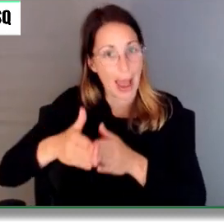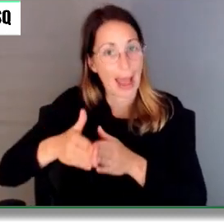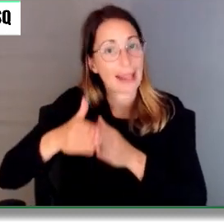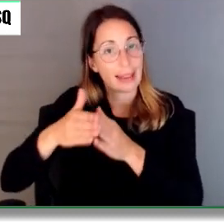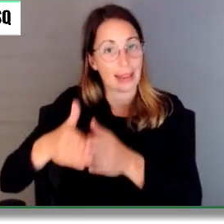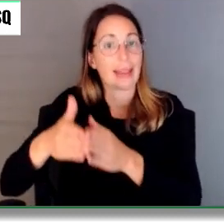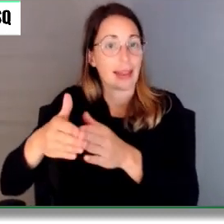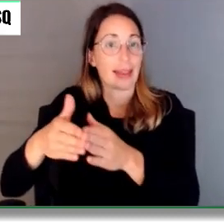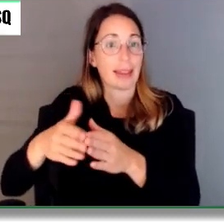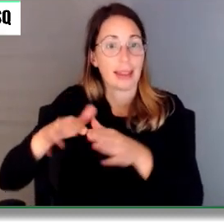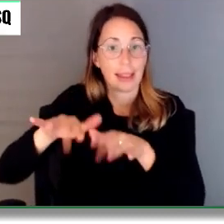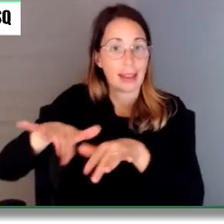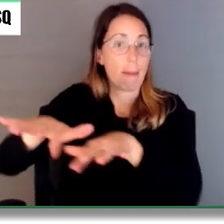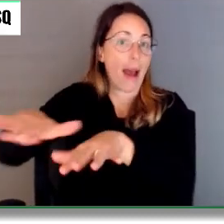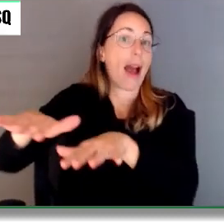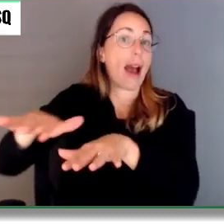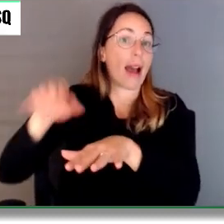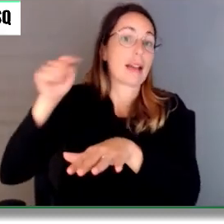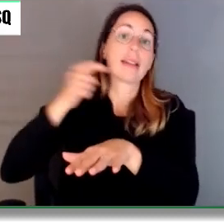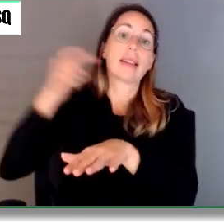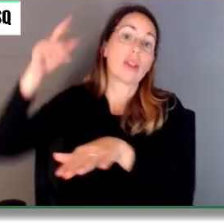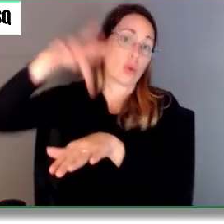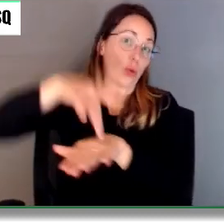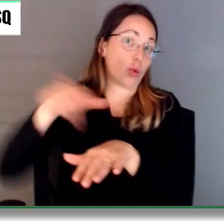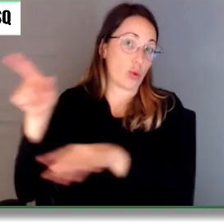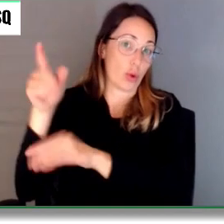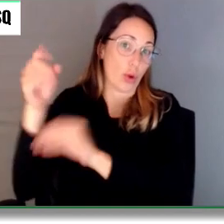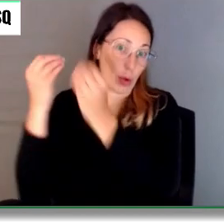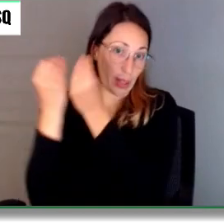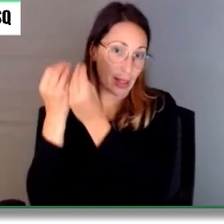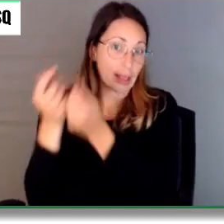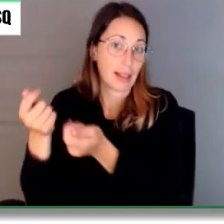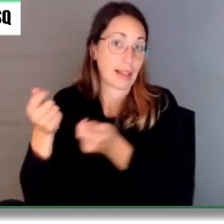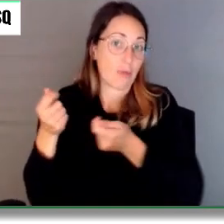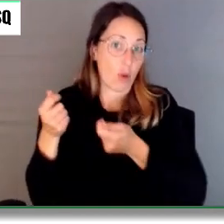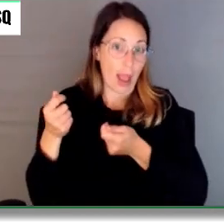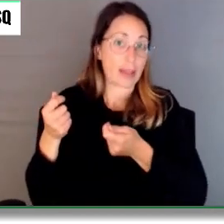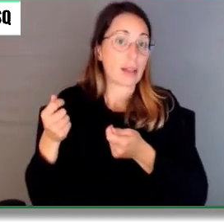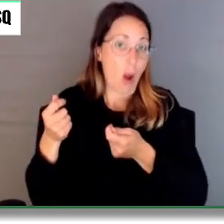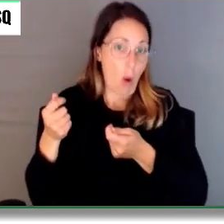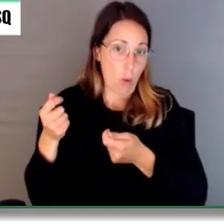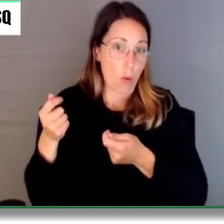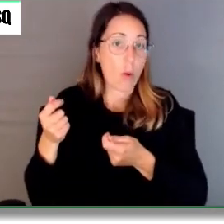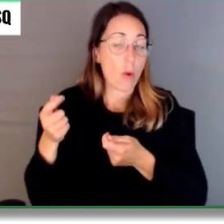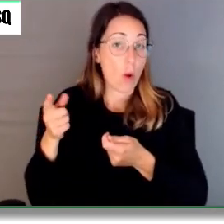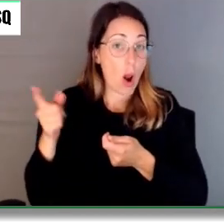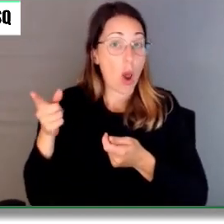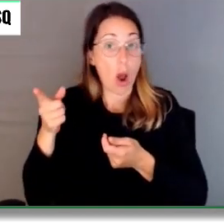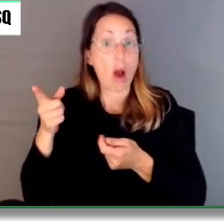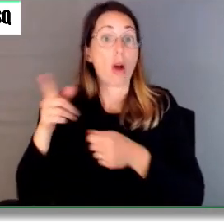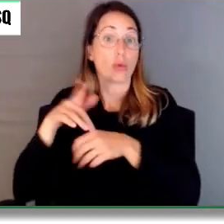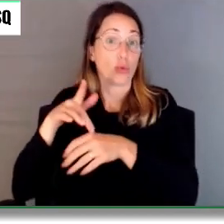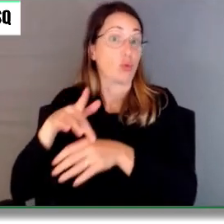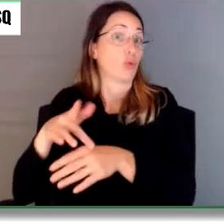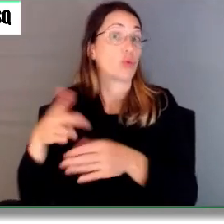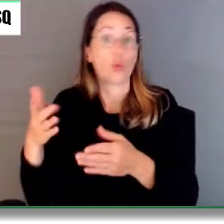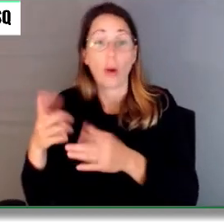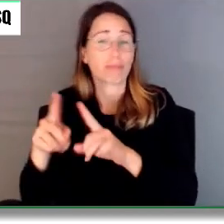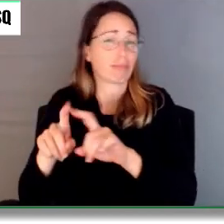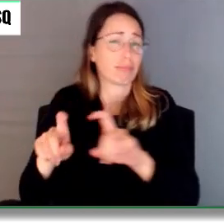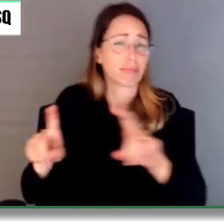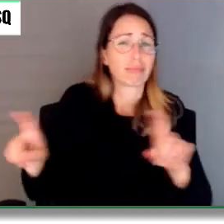organisation, la Fondation SAGWED, où on entreprend toutes sortes